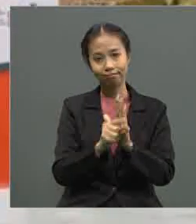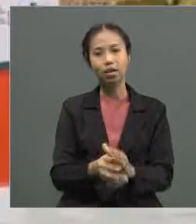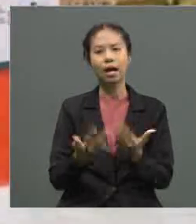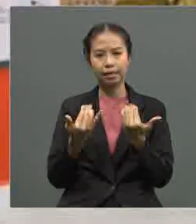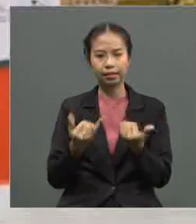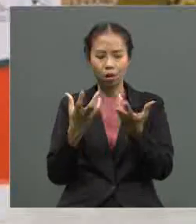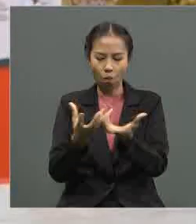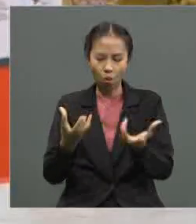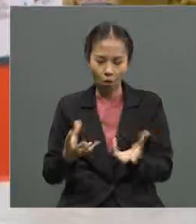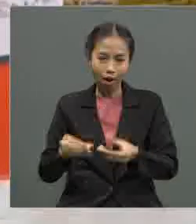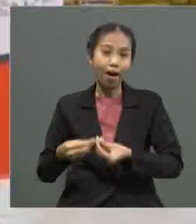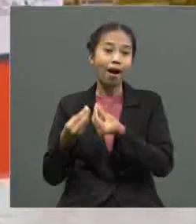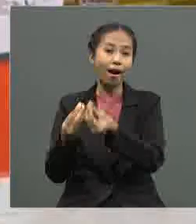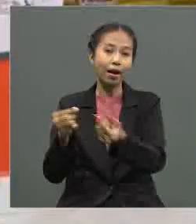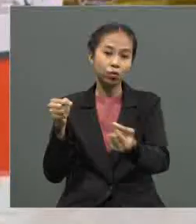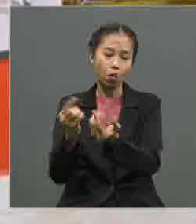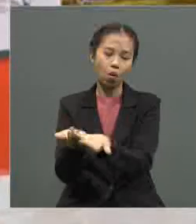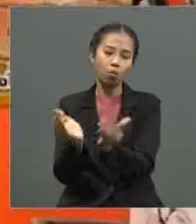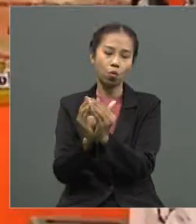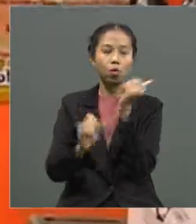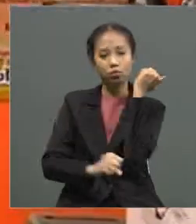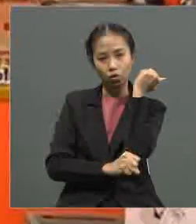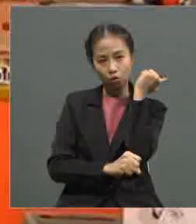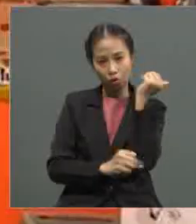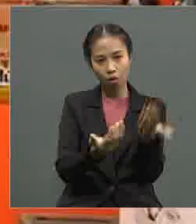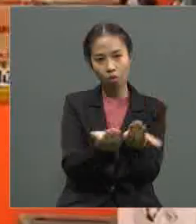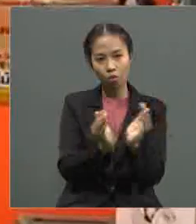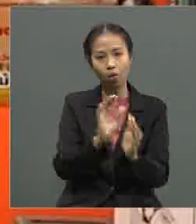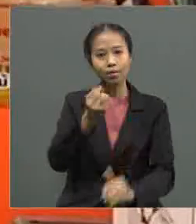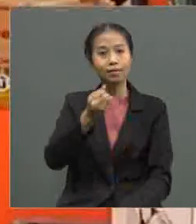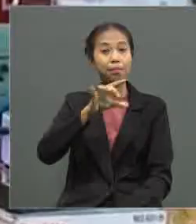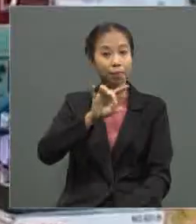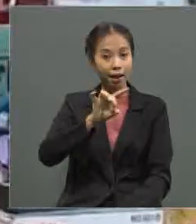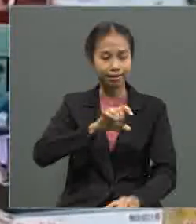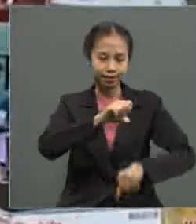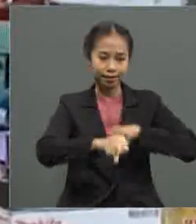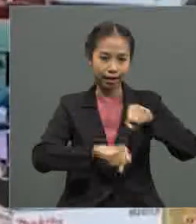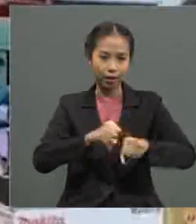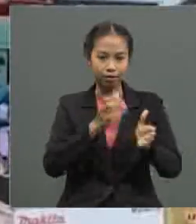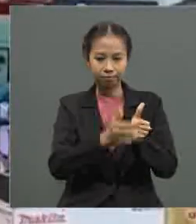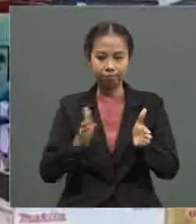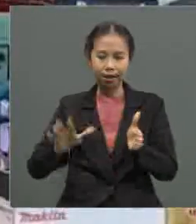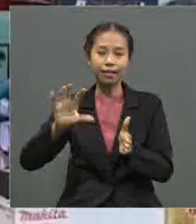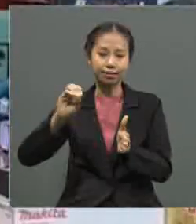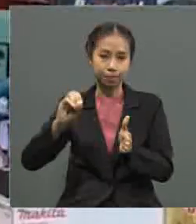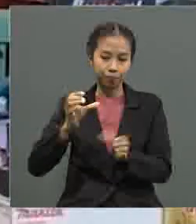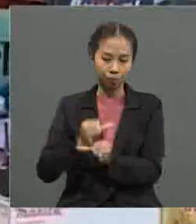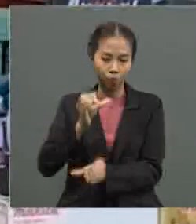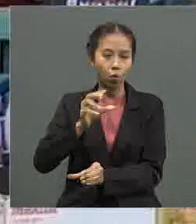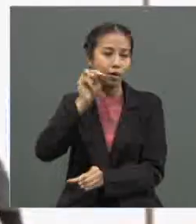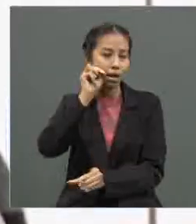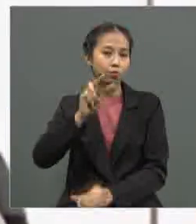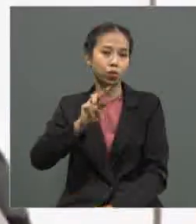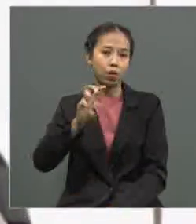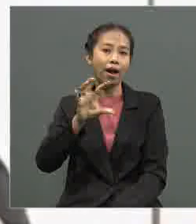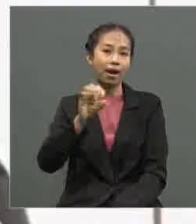มอบอุปกรณ์ประกอบอาชีพให้กับครัวเรือนยากจนจำนวน18ครัวเรือนและรถจักรยานอีกจำนวน50คันกระบอกน้ำอีก250